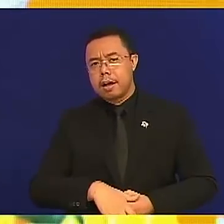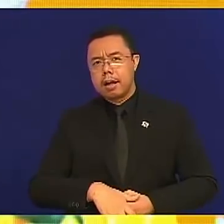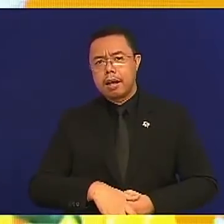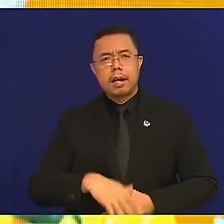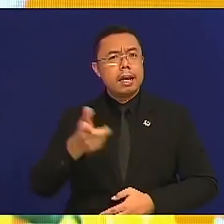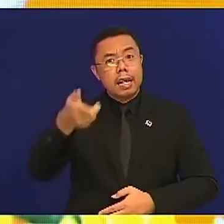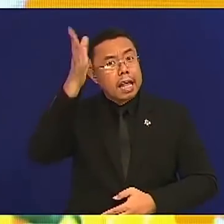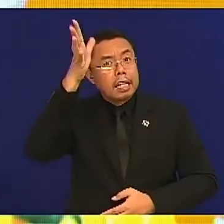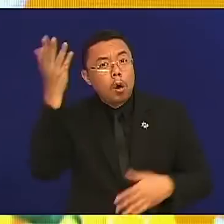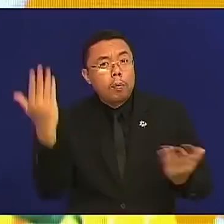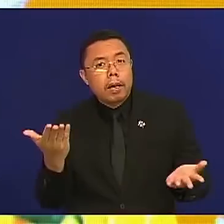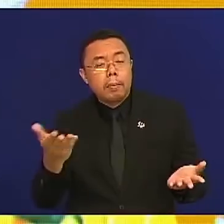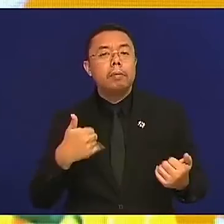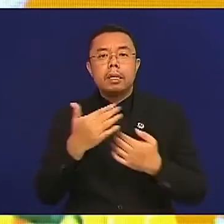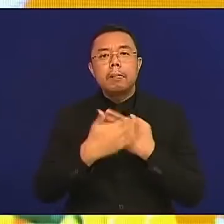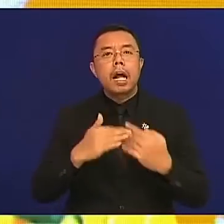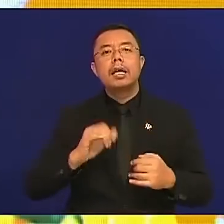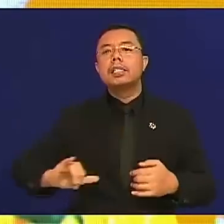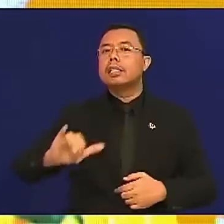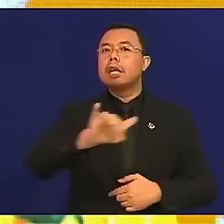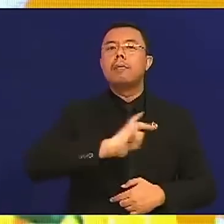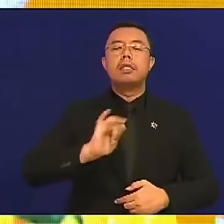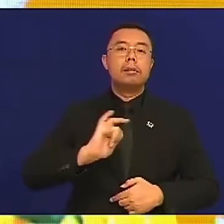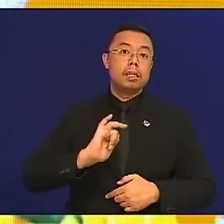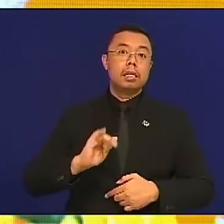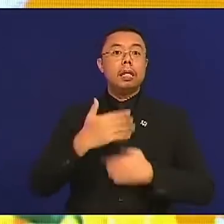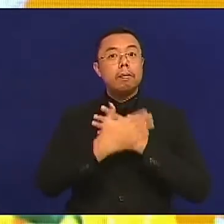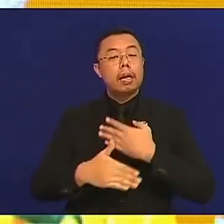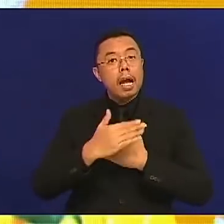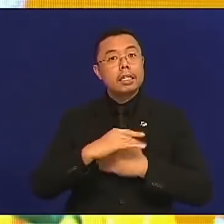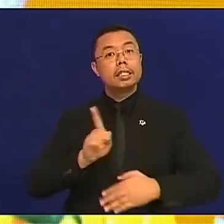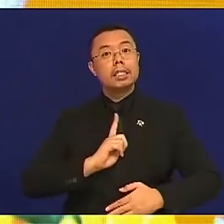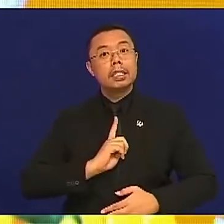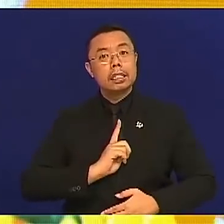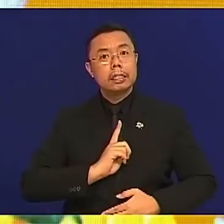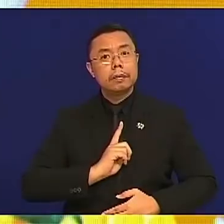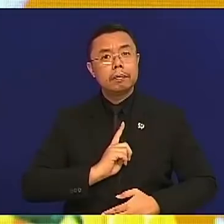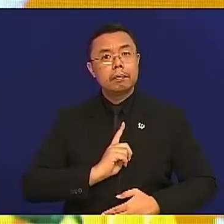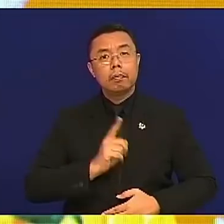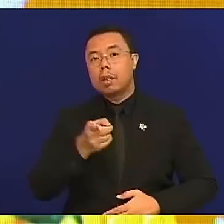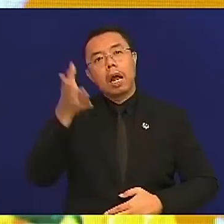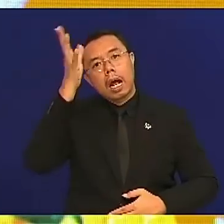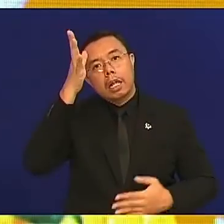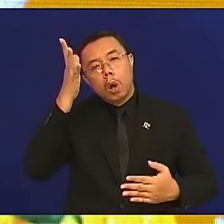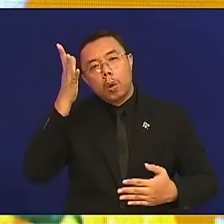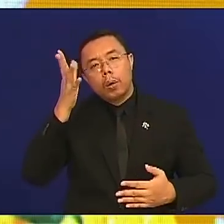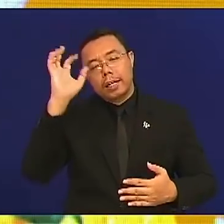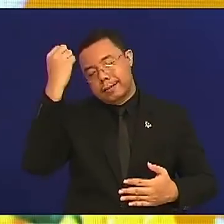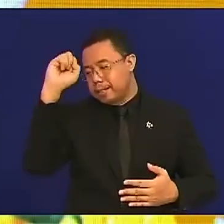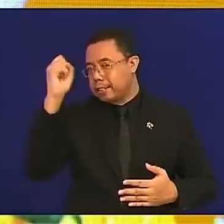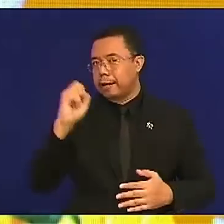tidak mengerti bagaimana mengasihi sesamanya seperti mengasihi dirinya sendiri. Dia tidak tahu, dia tidak